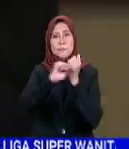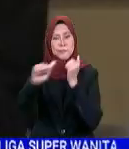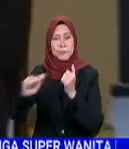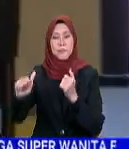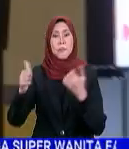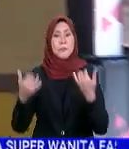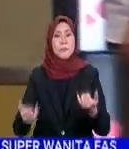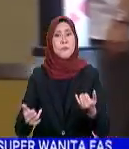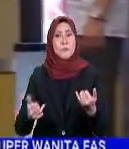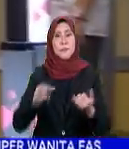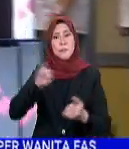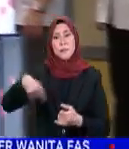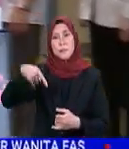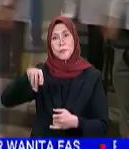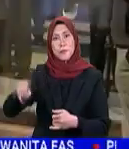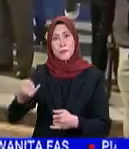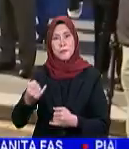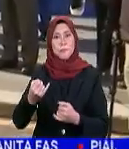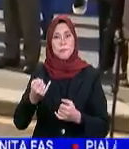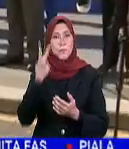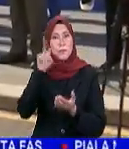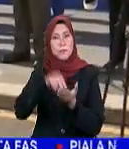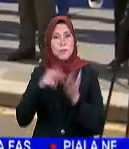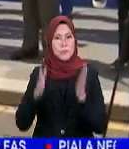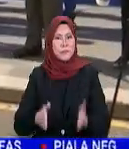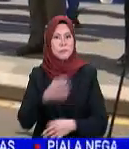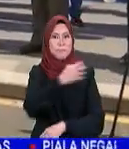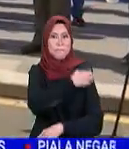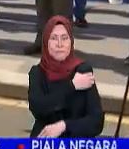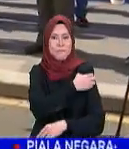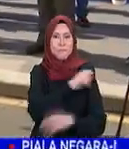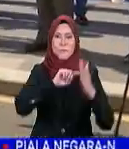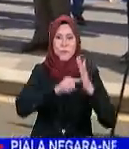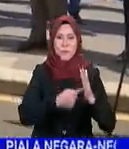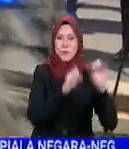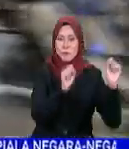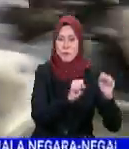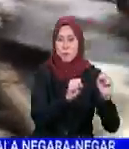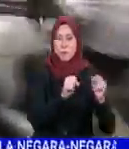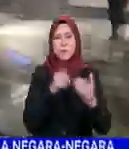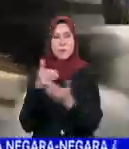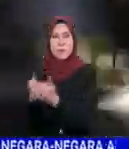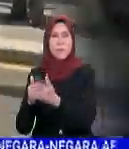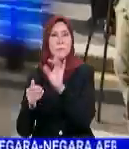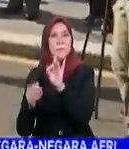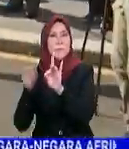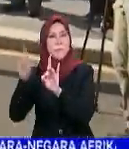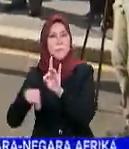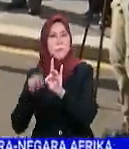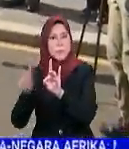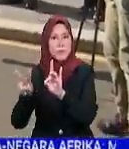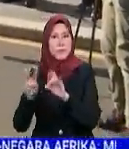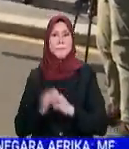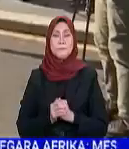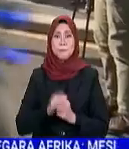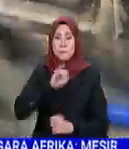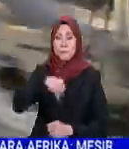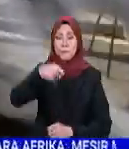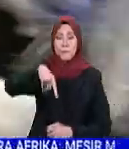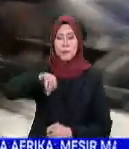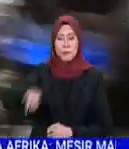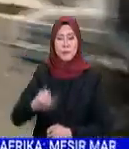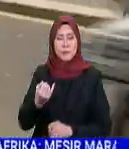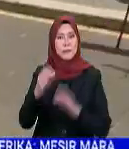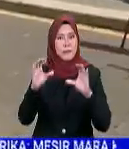JPJ menggerakkan lebih 2,000 anggota penguatkuasa di seluruh negara bermula Selasa lalu hingga 8 Februari. Antara inisiatif JPJ